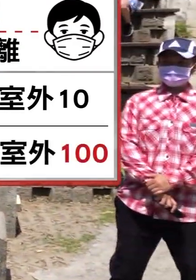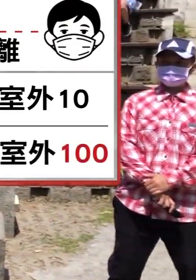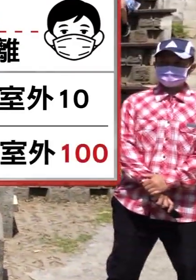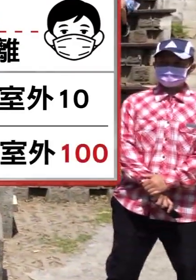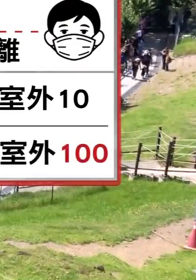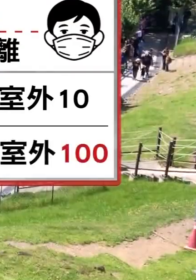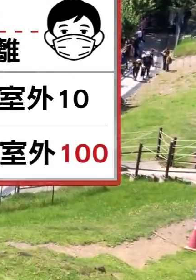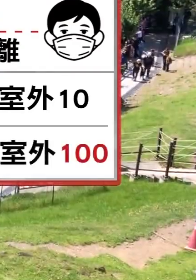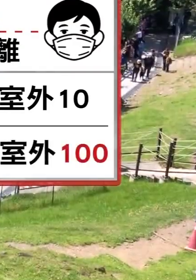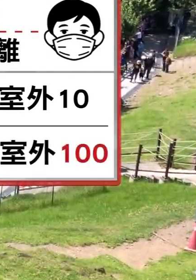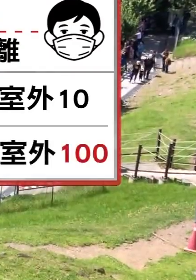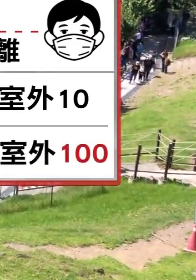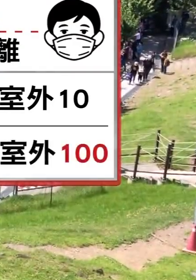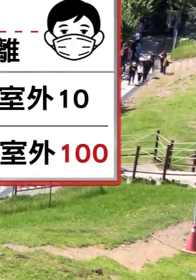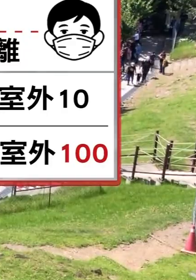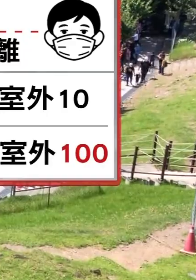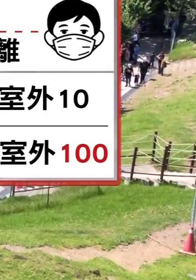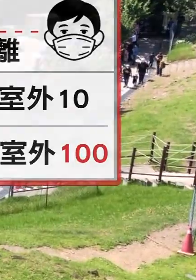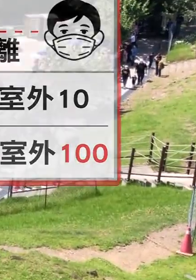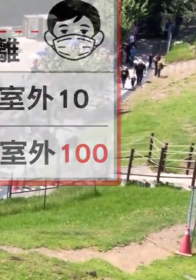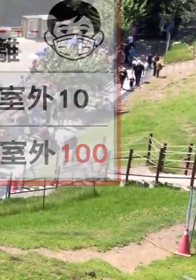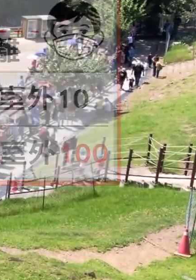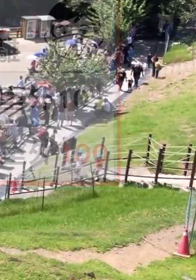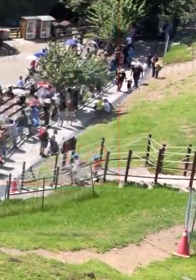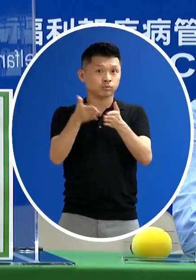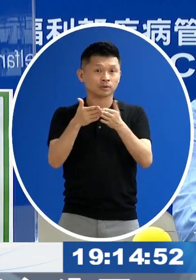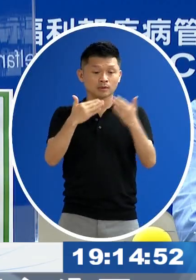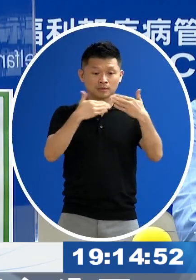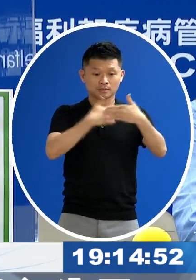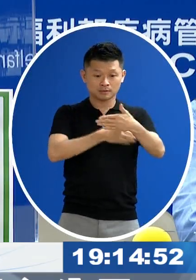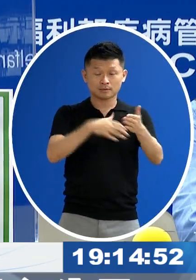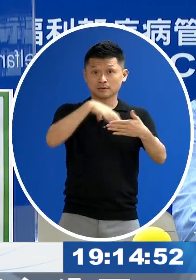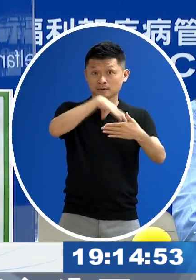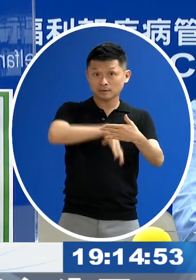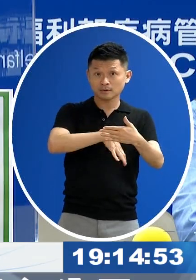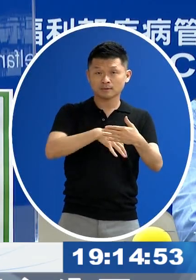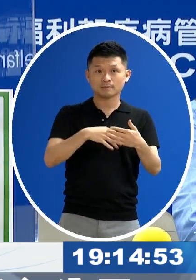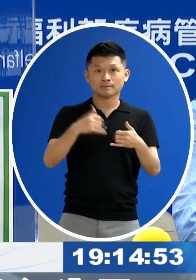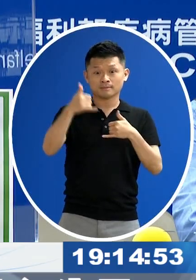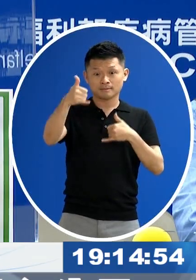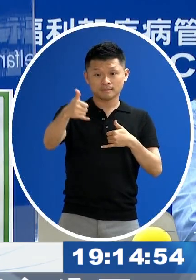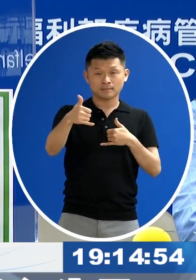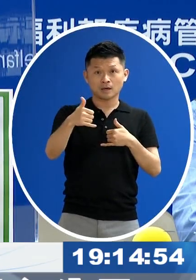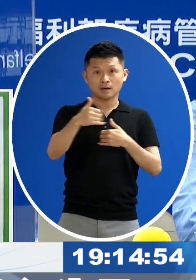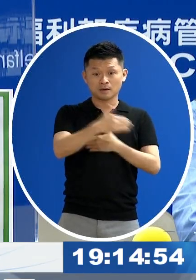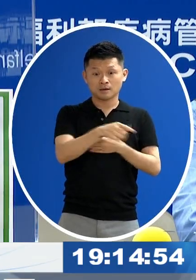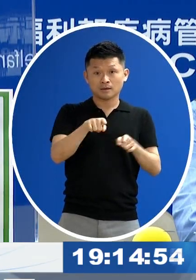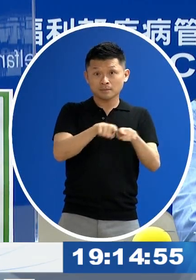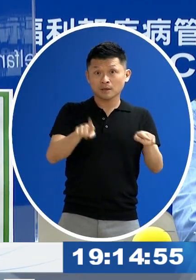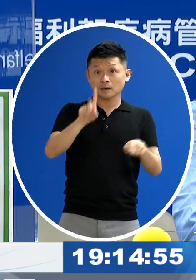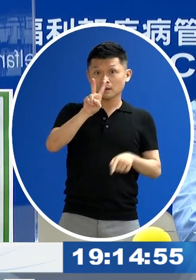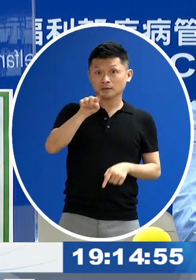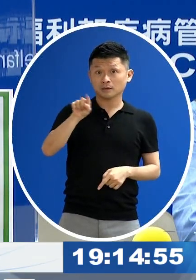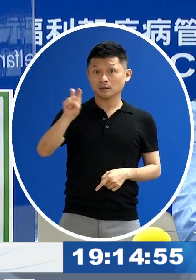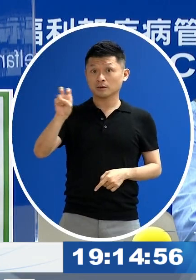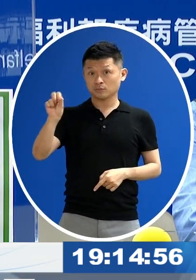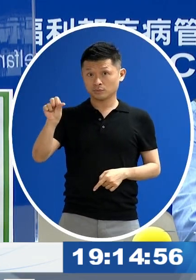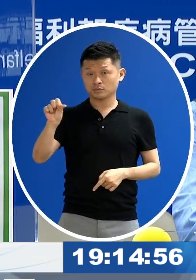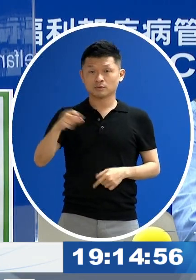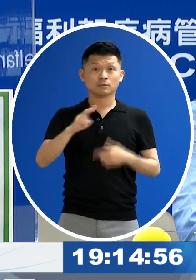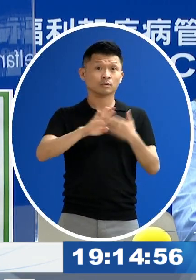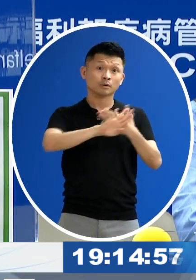是场地空间大小有严格规范。 室内的空间要每人2.25平方公尺，那室外至